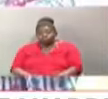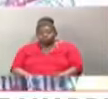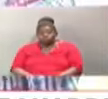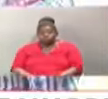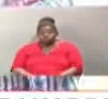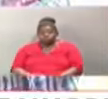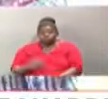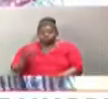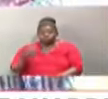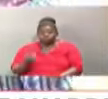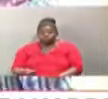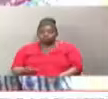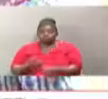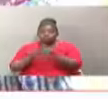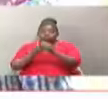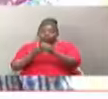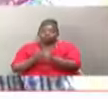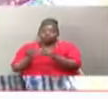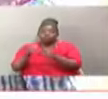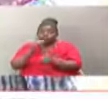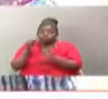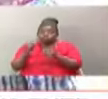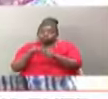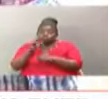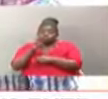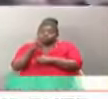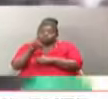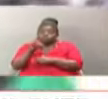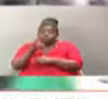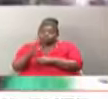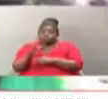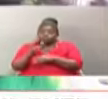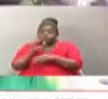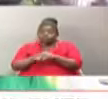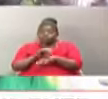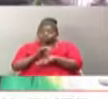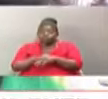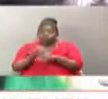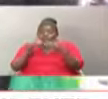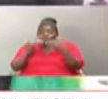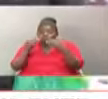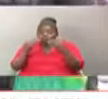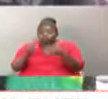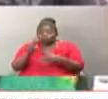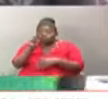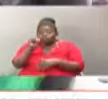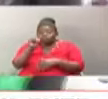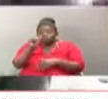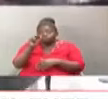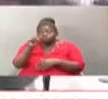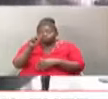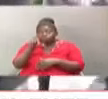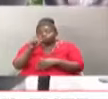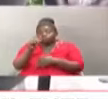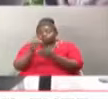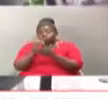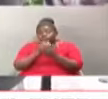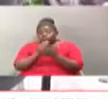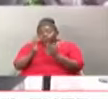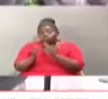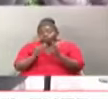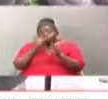Kefa Sempanji nga mkulembeze wabakate ne RDC we Mukono Hajat Fatuma Ndisaba basime Jeno Katumba rente kateke eno jebagamba nti